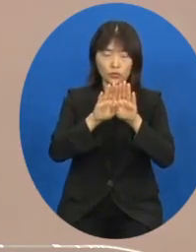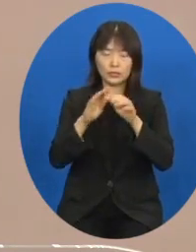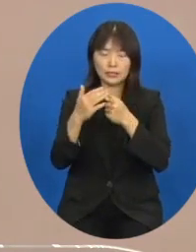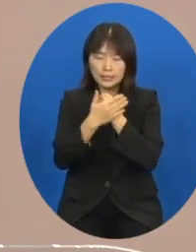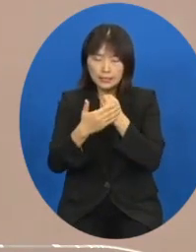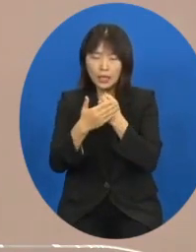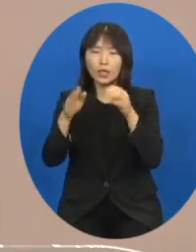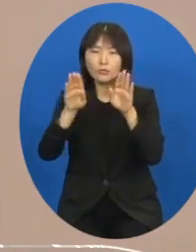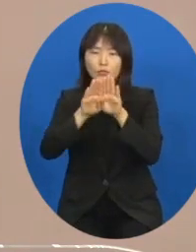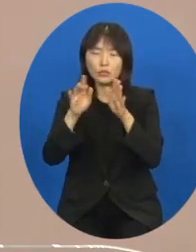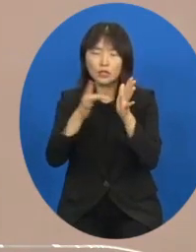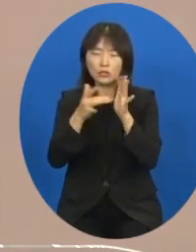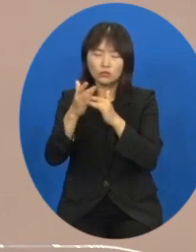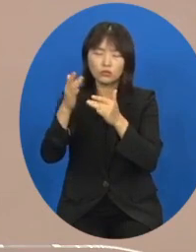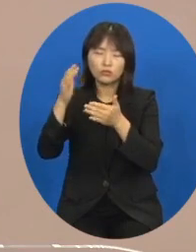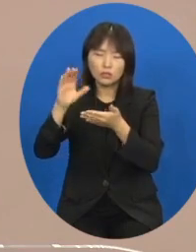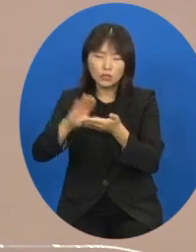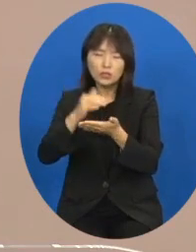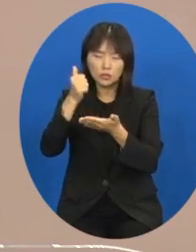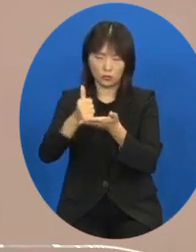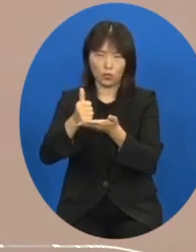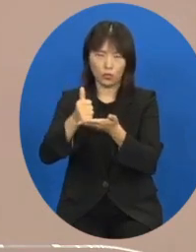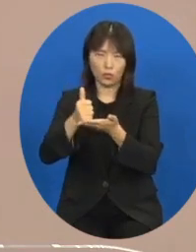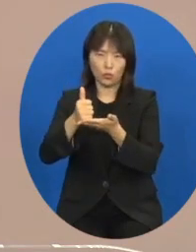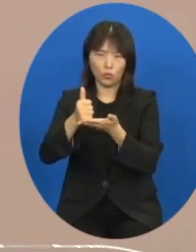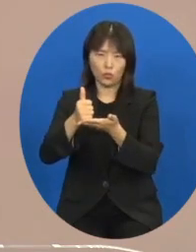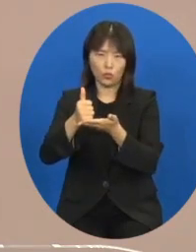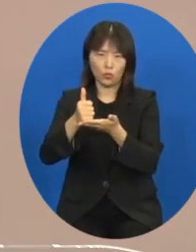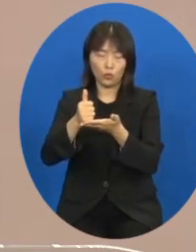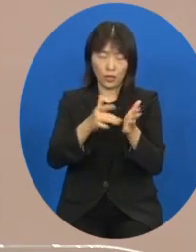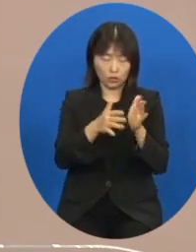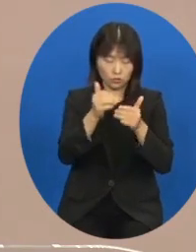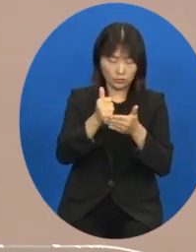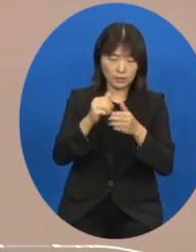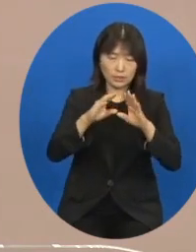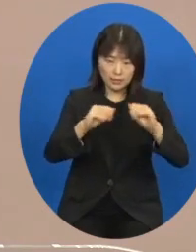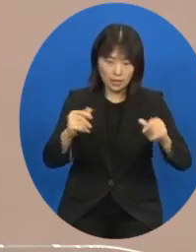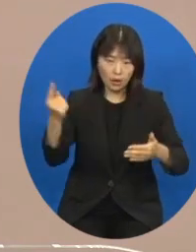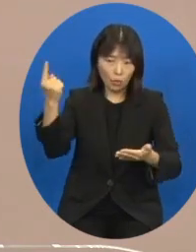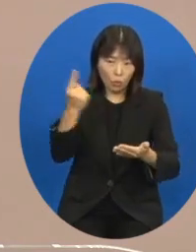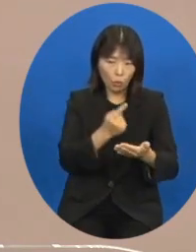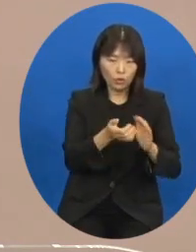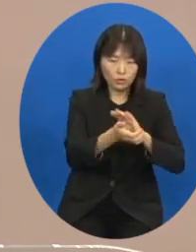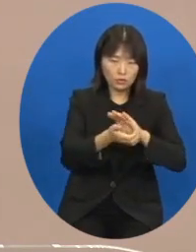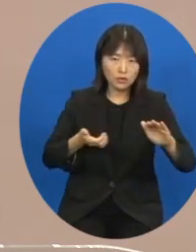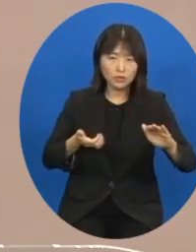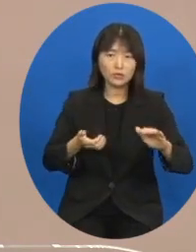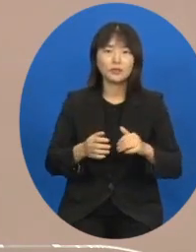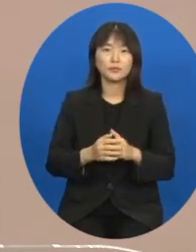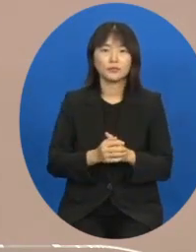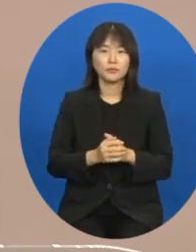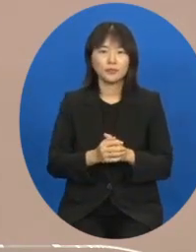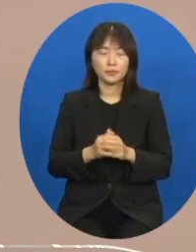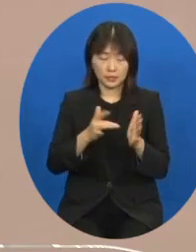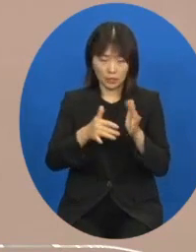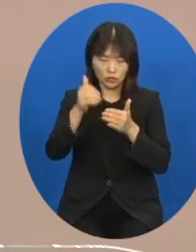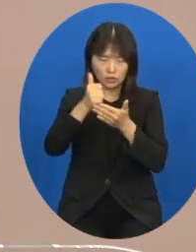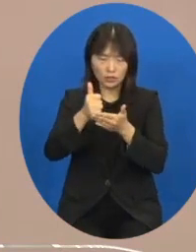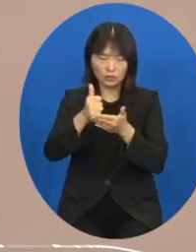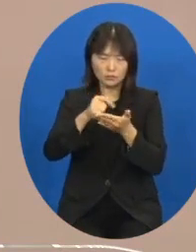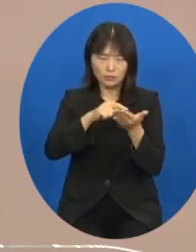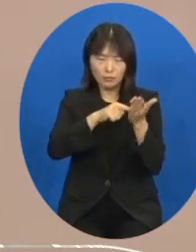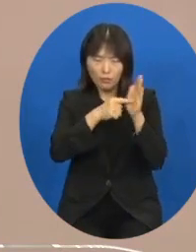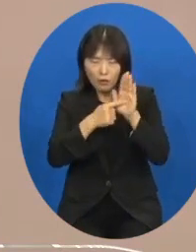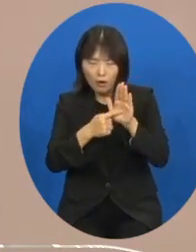은혜의 문은 예수 그리스도를 말하는 것이었어요. 예수님이 이 땅에 오시기 전에 그 예수님을